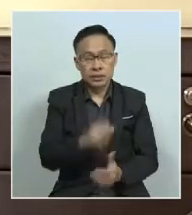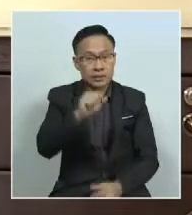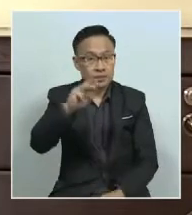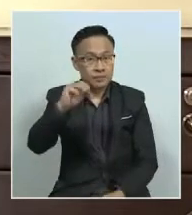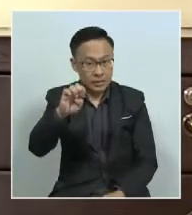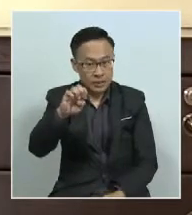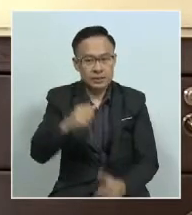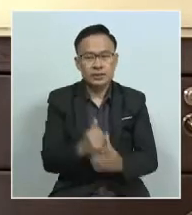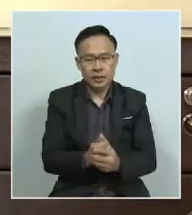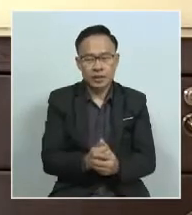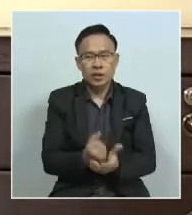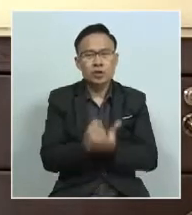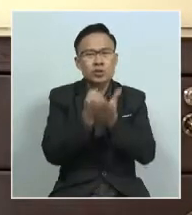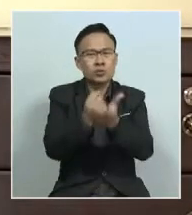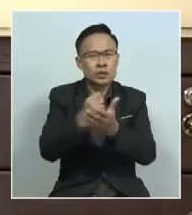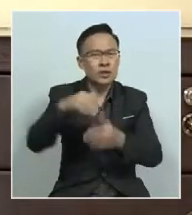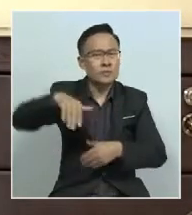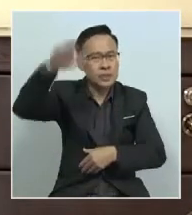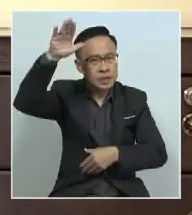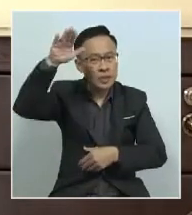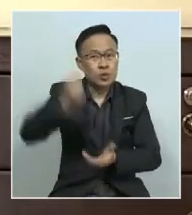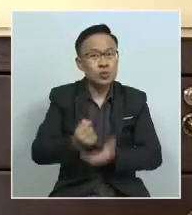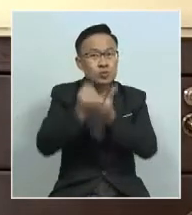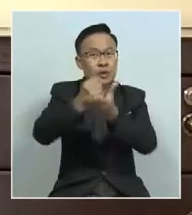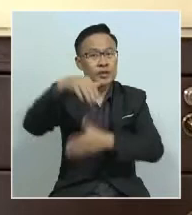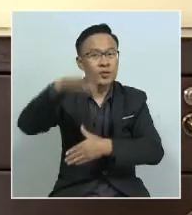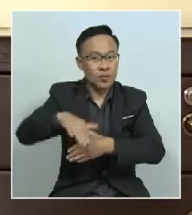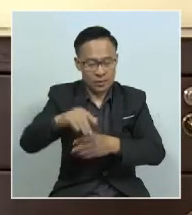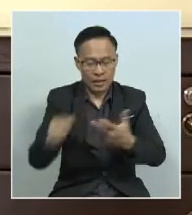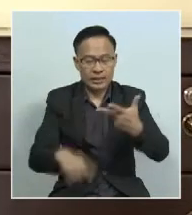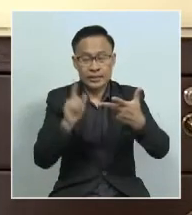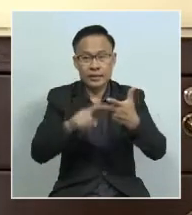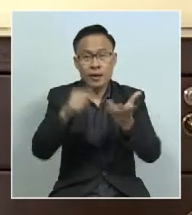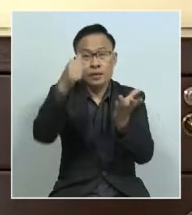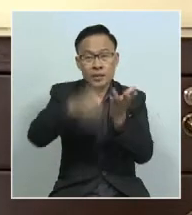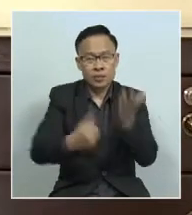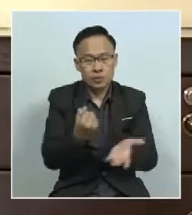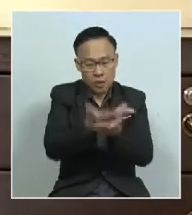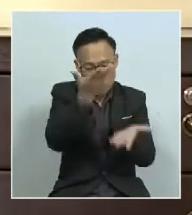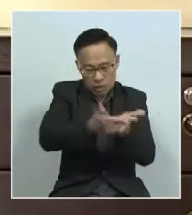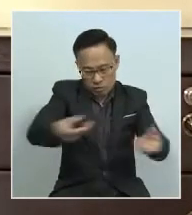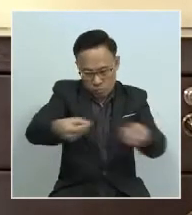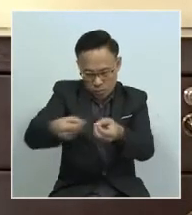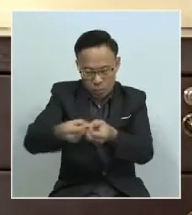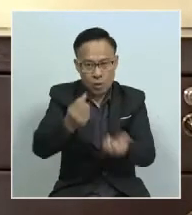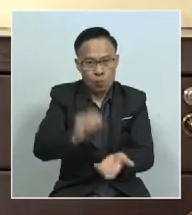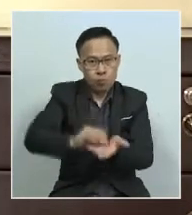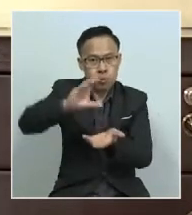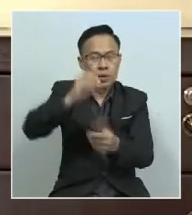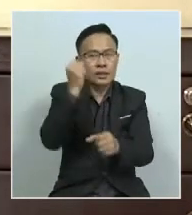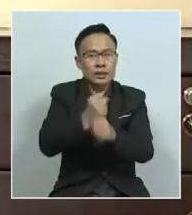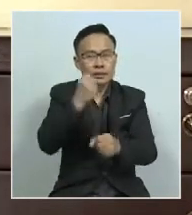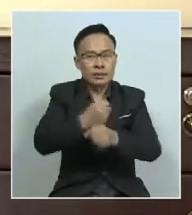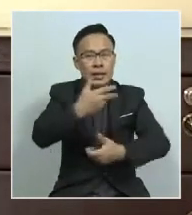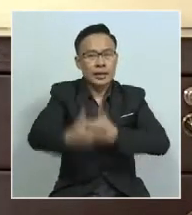กชื่อนึงเขาเรียกว่ามาตรการพี่ช่วยน้องแล้วก็มาตรการที่3คือมาตรการภาษีเพื่อสนับสนุนการระดมทุนของสถาบันการเงินเฉพาะกิจของ